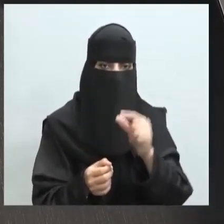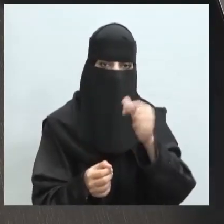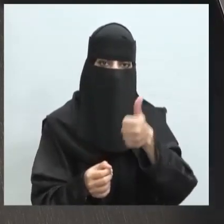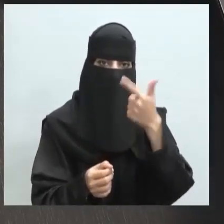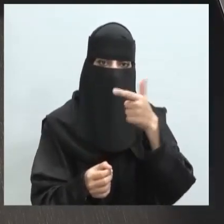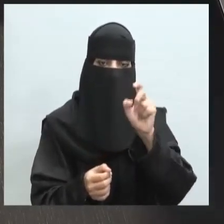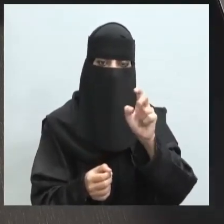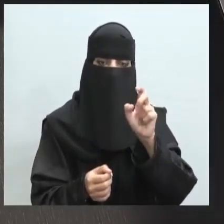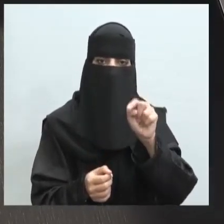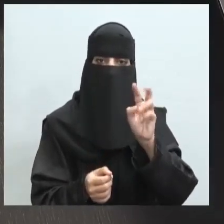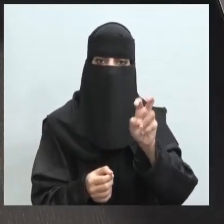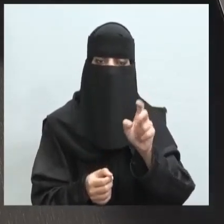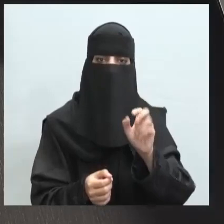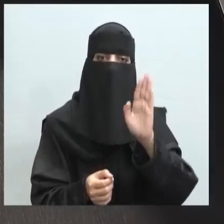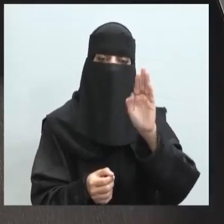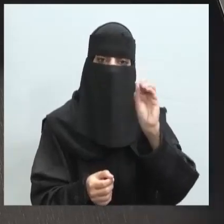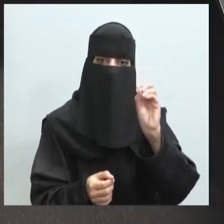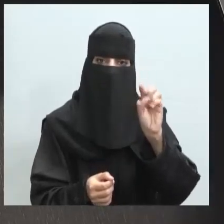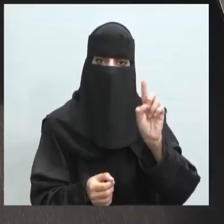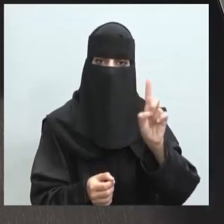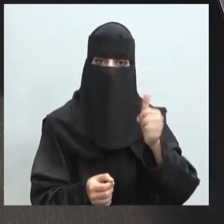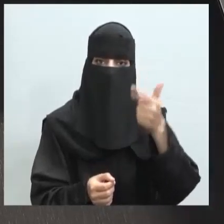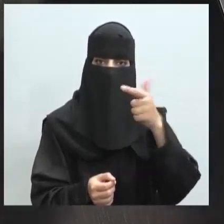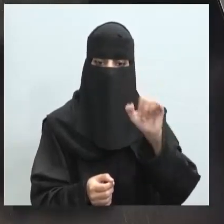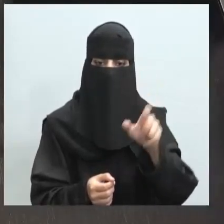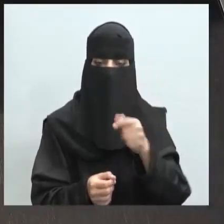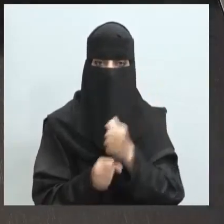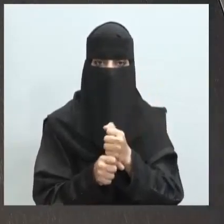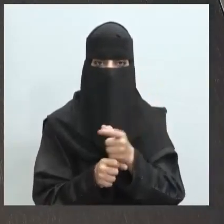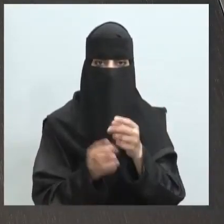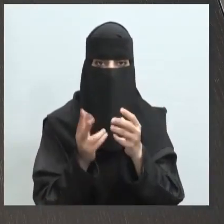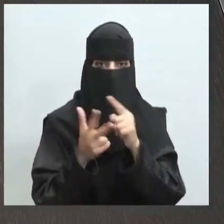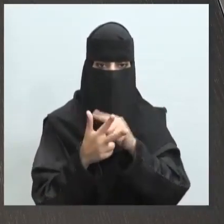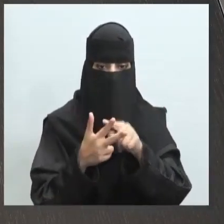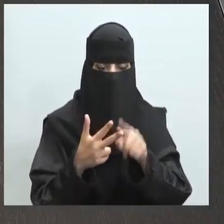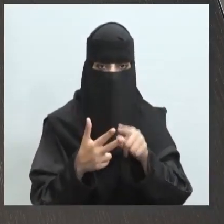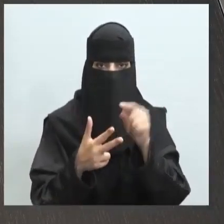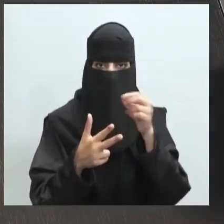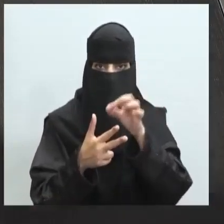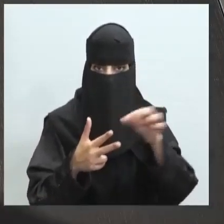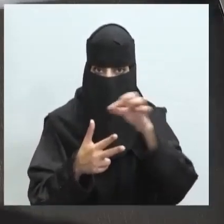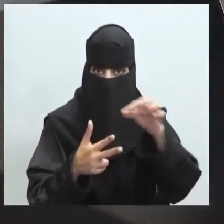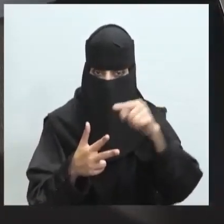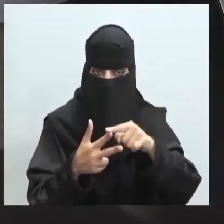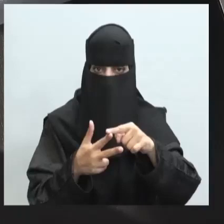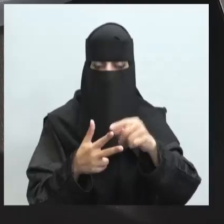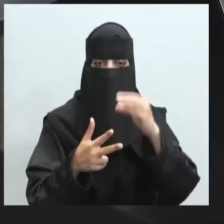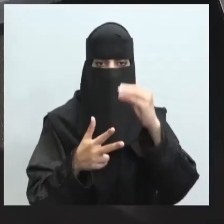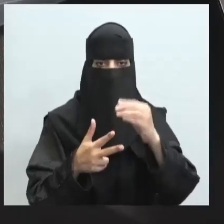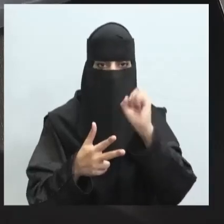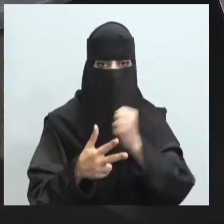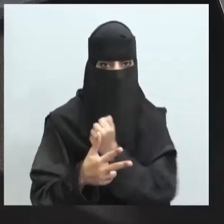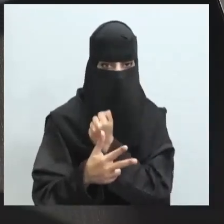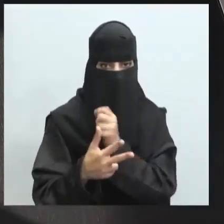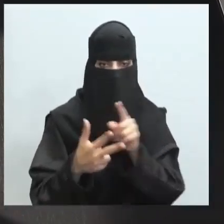مصباح واسلاك توصيل ومصدر لتوليد الكهرباء اضافه الى ذلك بامكاننا ان